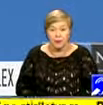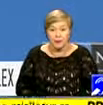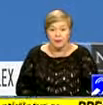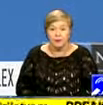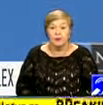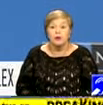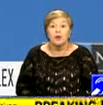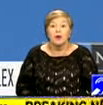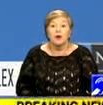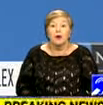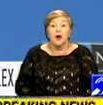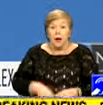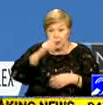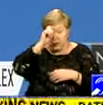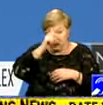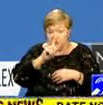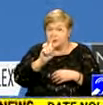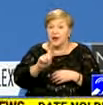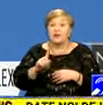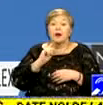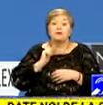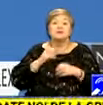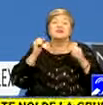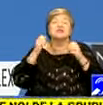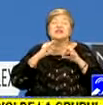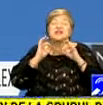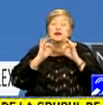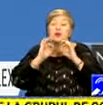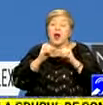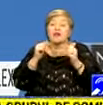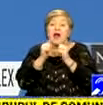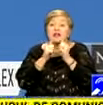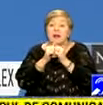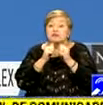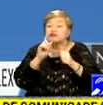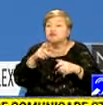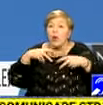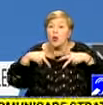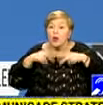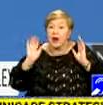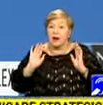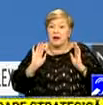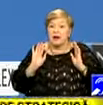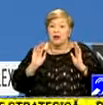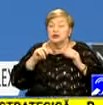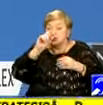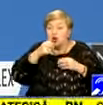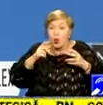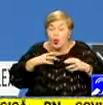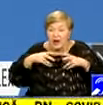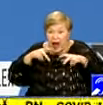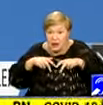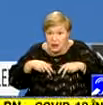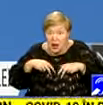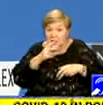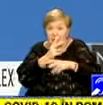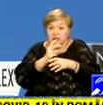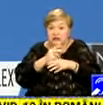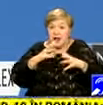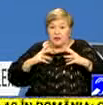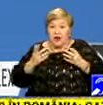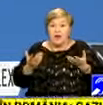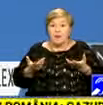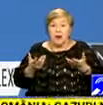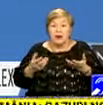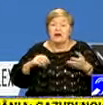Îi respectăm integritatea teritorială și suverenitatea Ucrainei și de asemenea suntem alături de